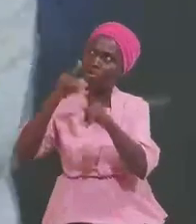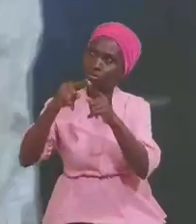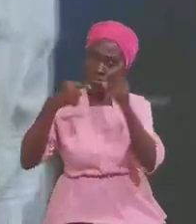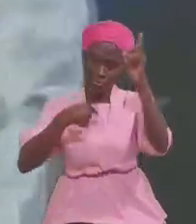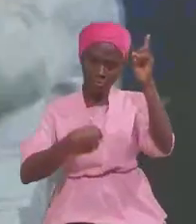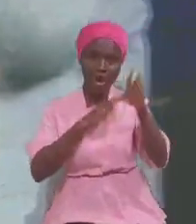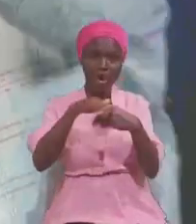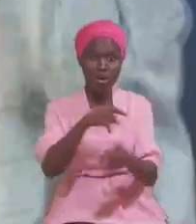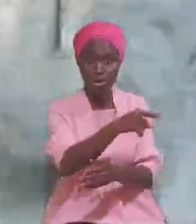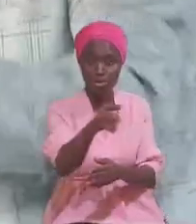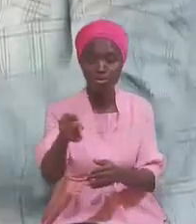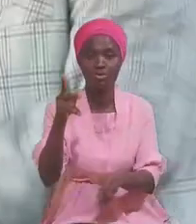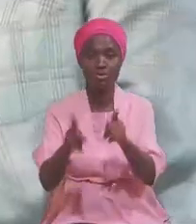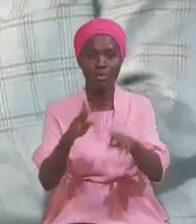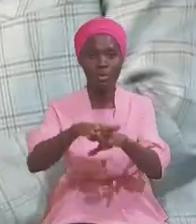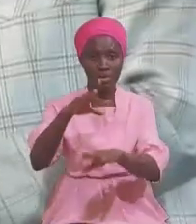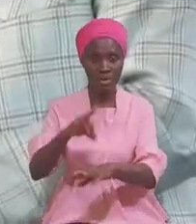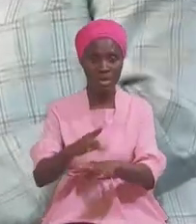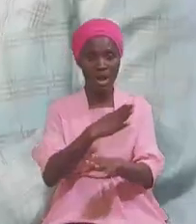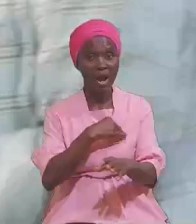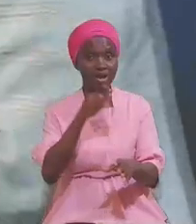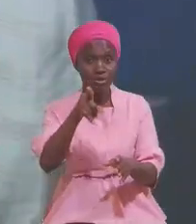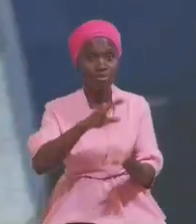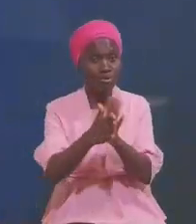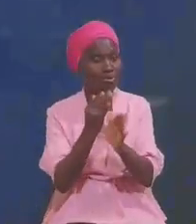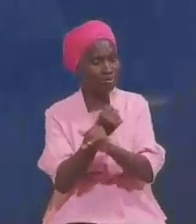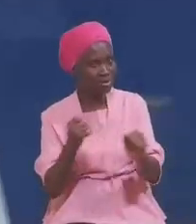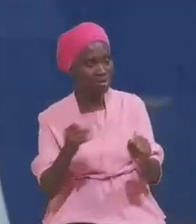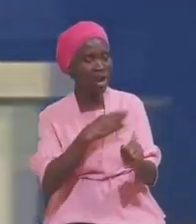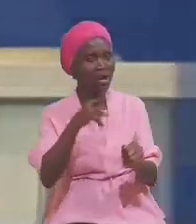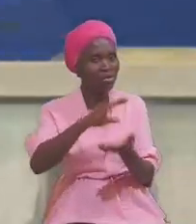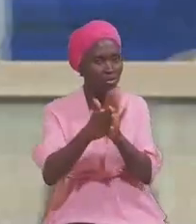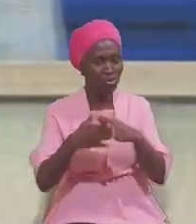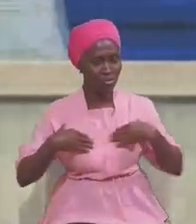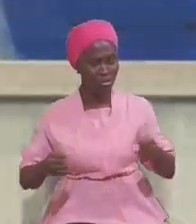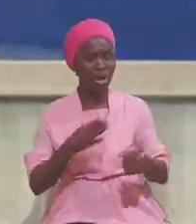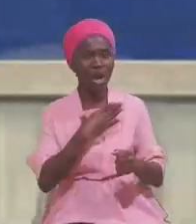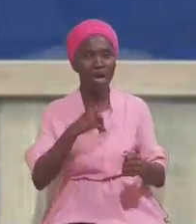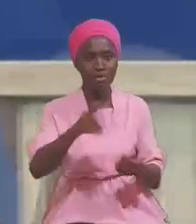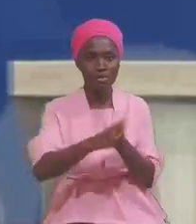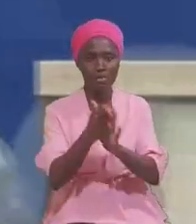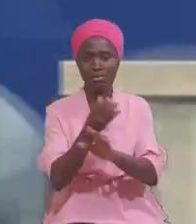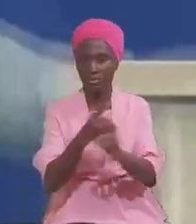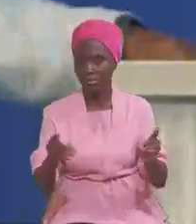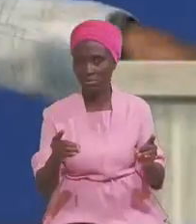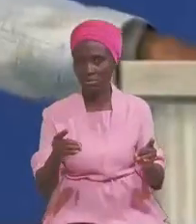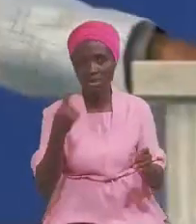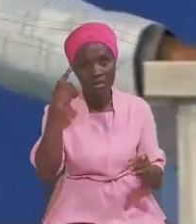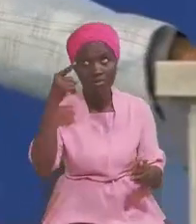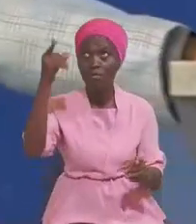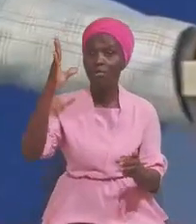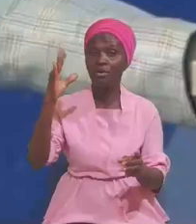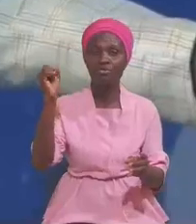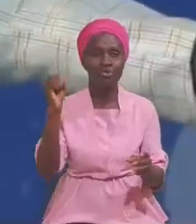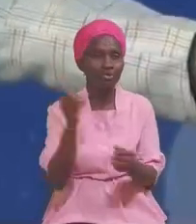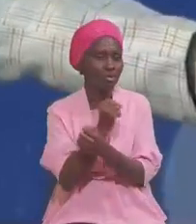êtes aux extrémités de la terre, et vous serez sauvés, guéris, délivrés. Car Dieu a tant aimé le monde, qu'il